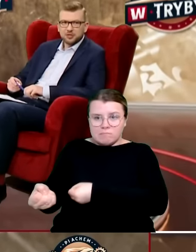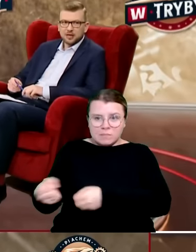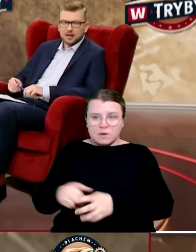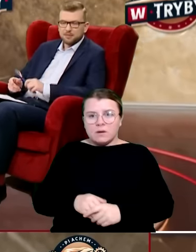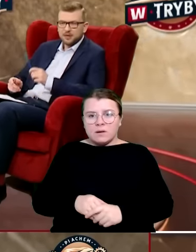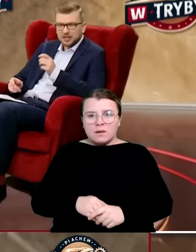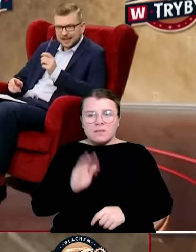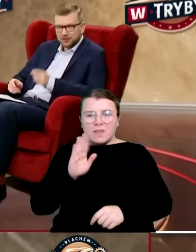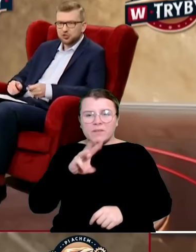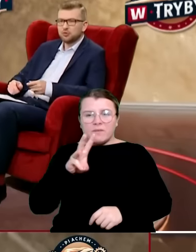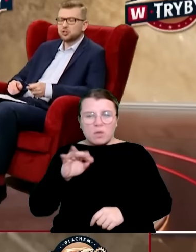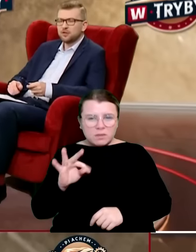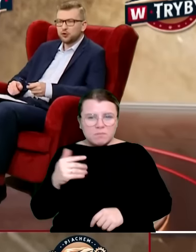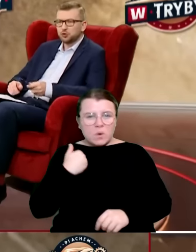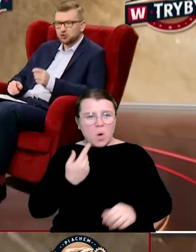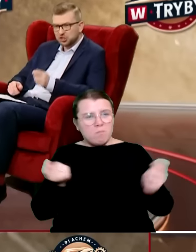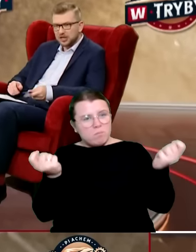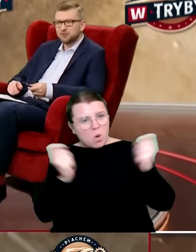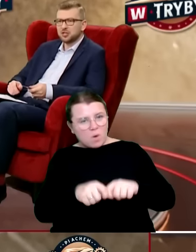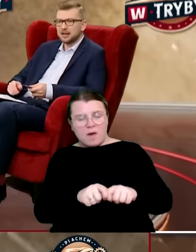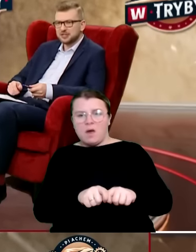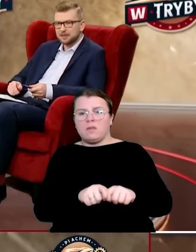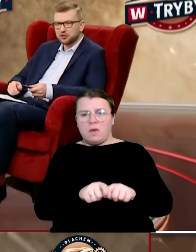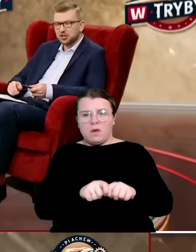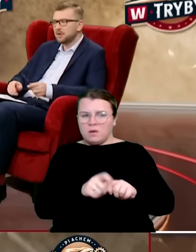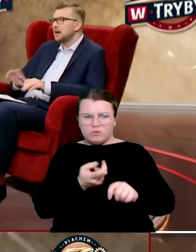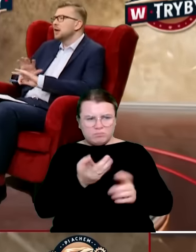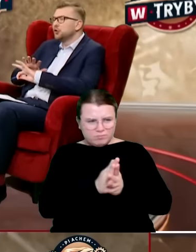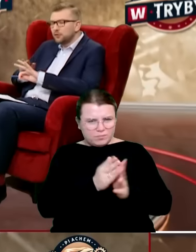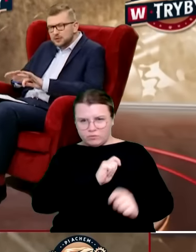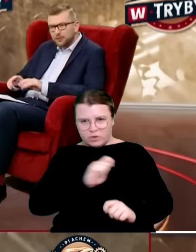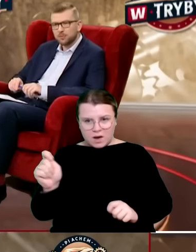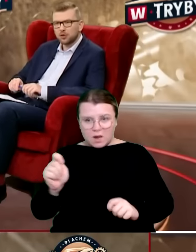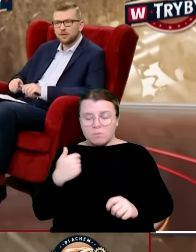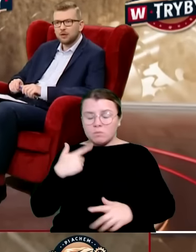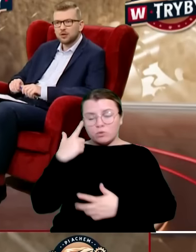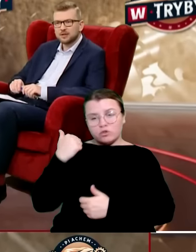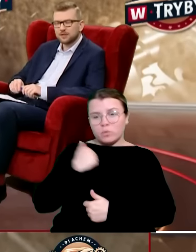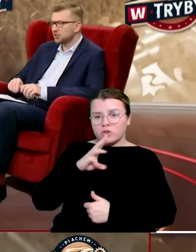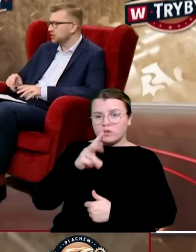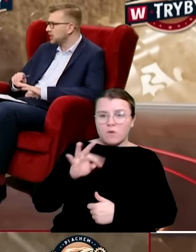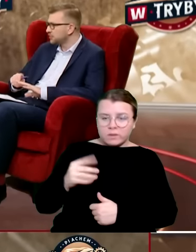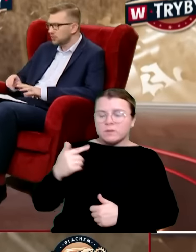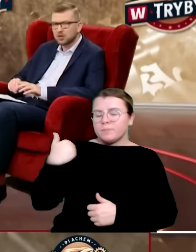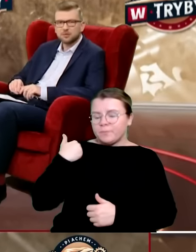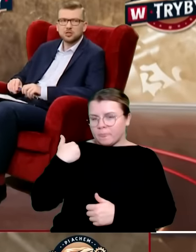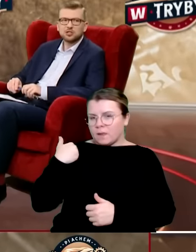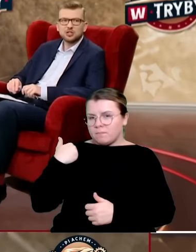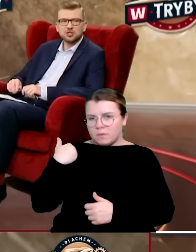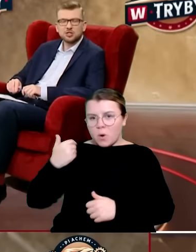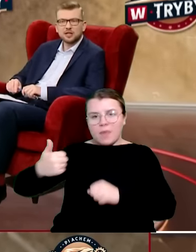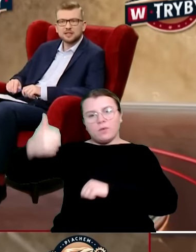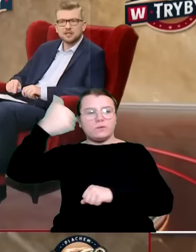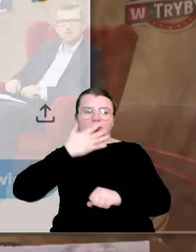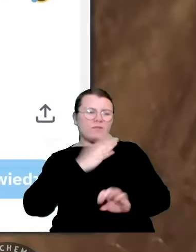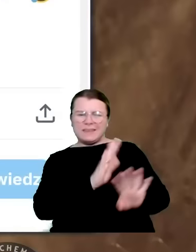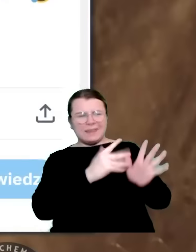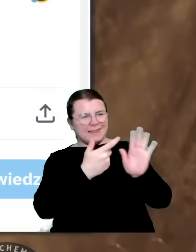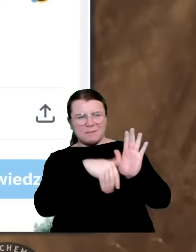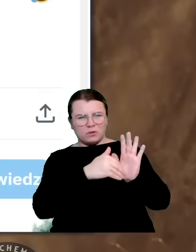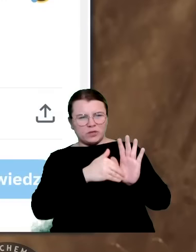żeby przyjechali. Byli chętni żołnierze WOT-u, którzy chcieli przyjechać sami z siebie. Dowództwo ich blokowało, stwierdzili, że absolutnie nie przejeżdżajcie, że